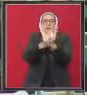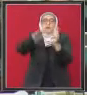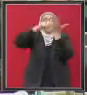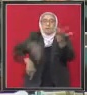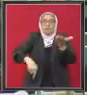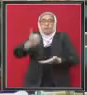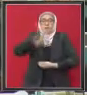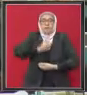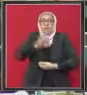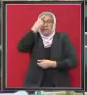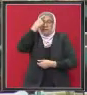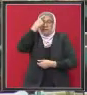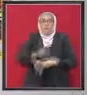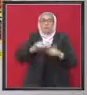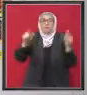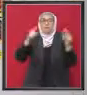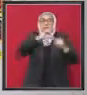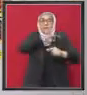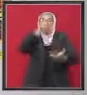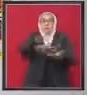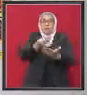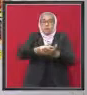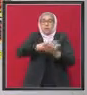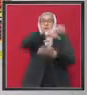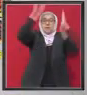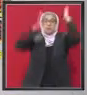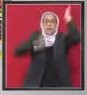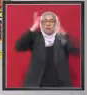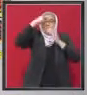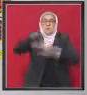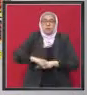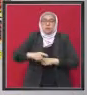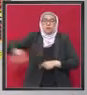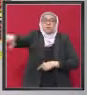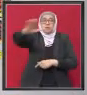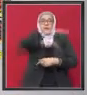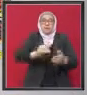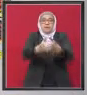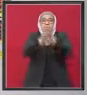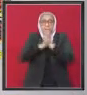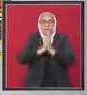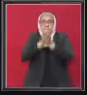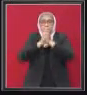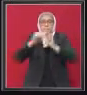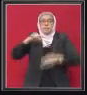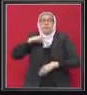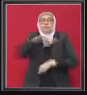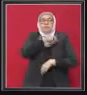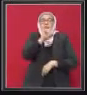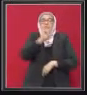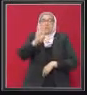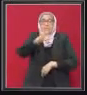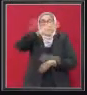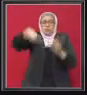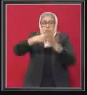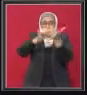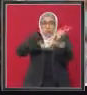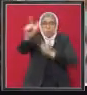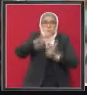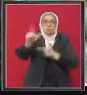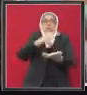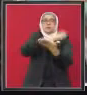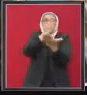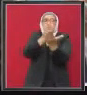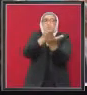tawaduk selaku satu Menteri Kewangan Malaysia menyuruh ahli-ahli yang berhormat semua untuk sebelah suara meluluskan belanjawan 2021 ini. Sekian, wabillahi taufiq wal